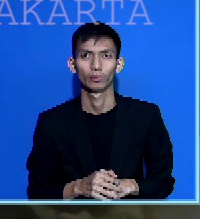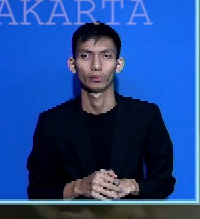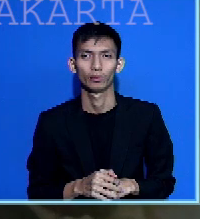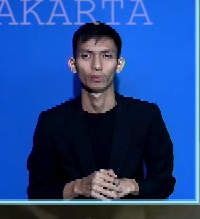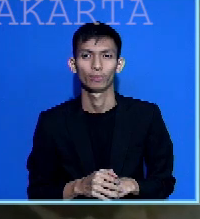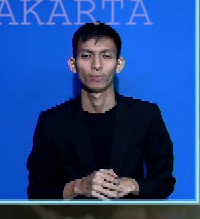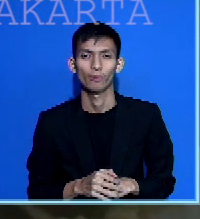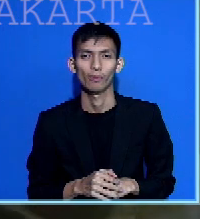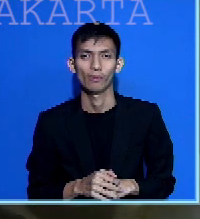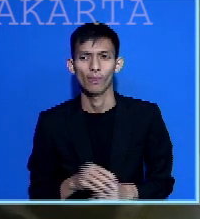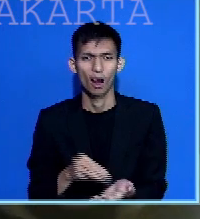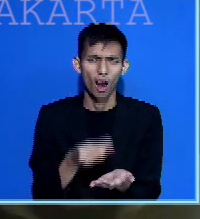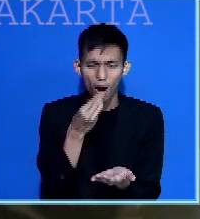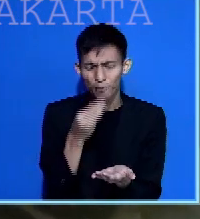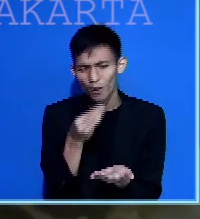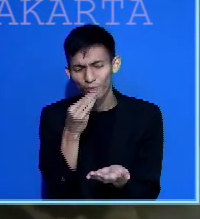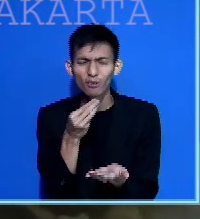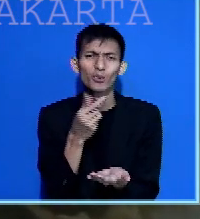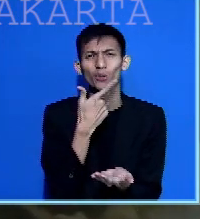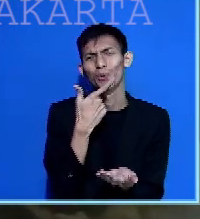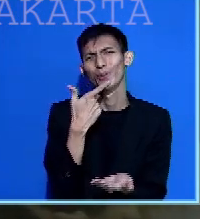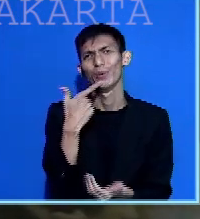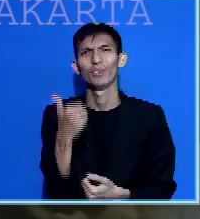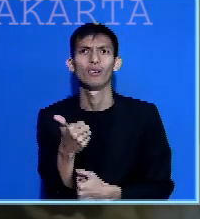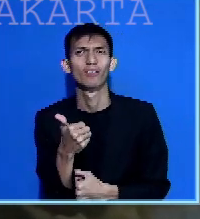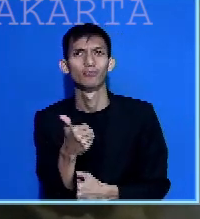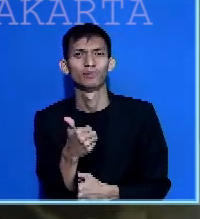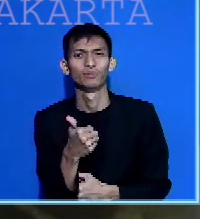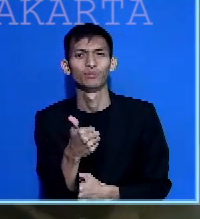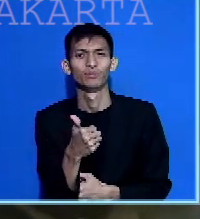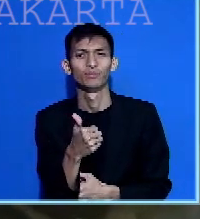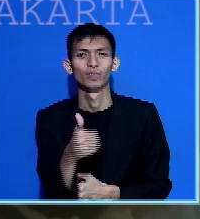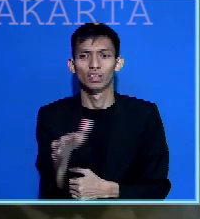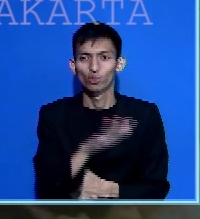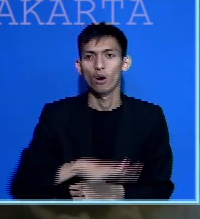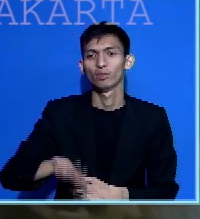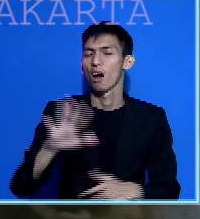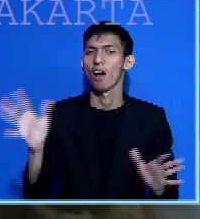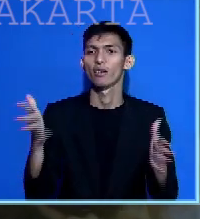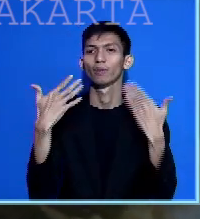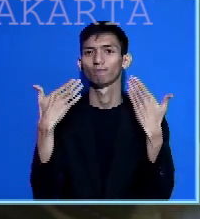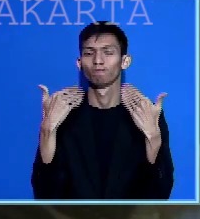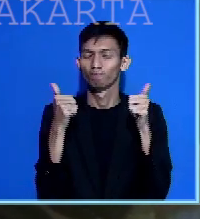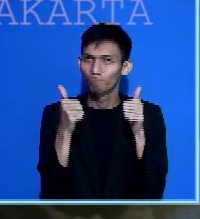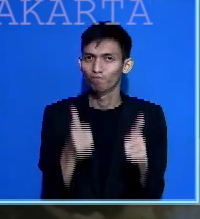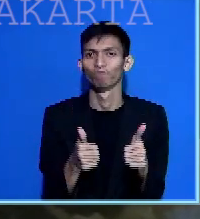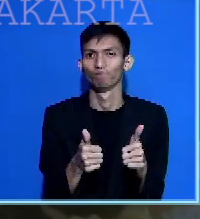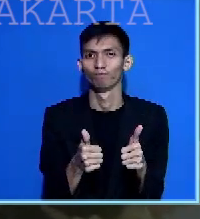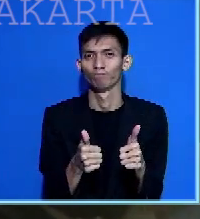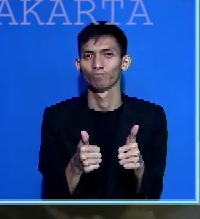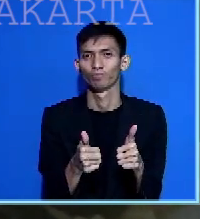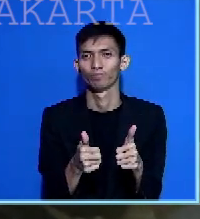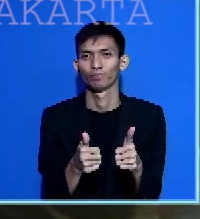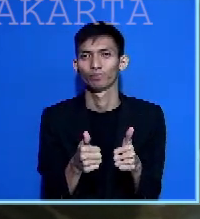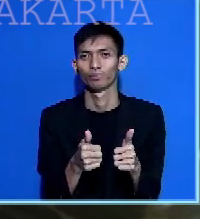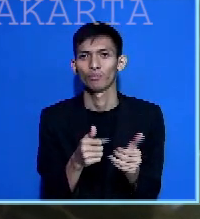Rasanya sih enak-enak ya, sesuai dengan diharapin, terus suasananya juga oke. Kalau saya pikir ya enak banget